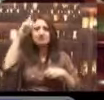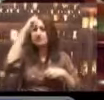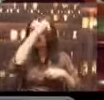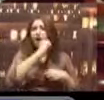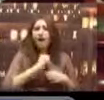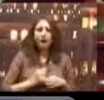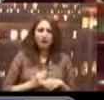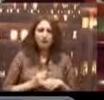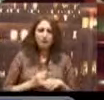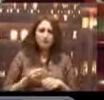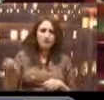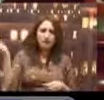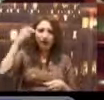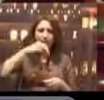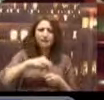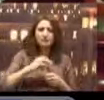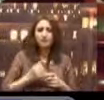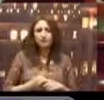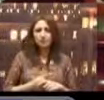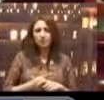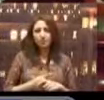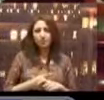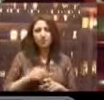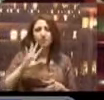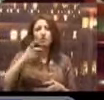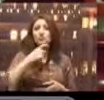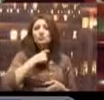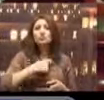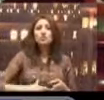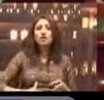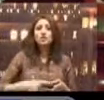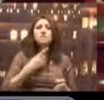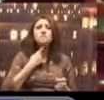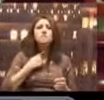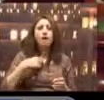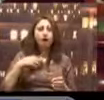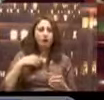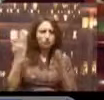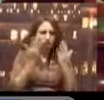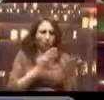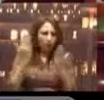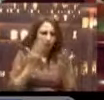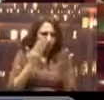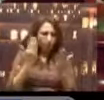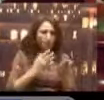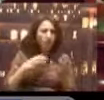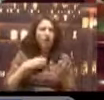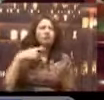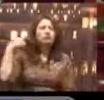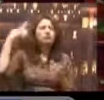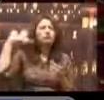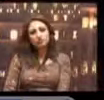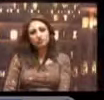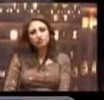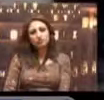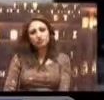والتكنيك اكتر، بس غصب عنك ساعات الشخصيه من كتر ما بتحبها وبتذاكرها وبتعيشها